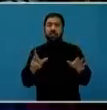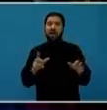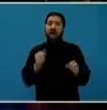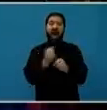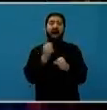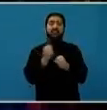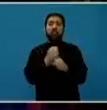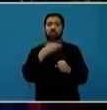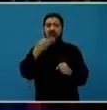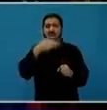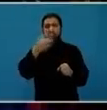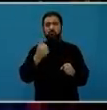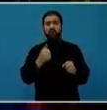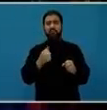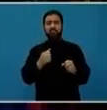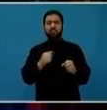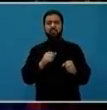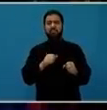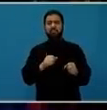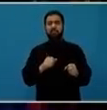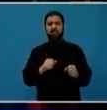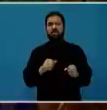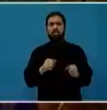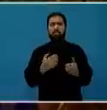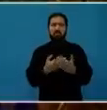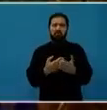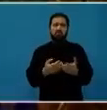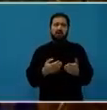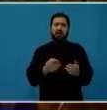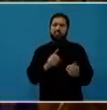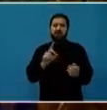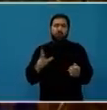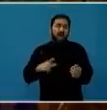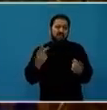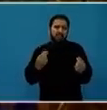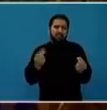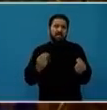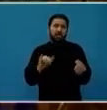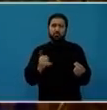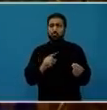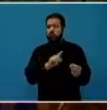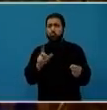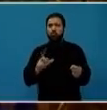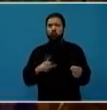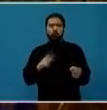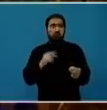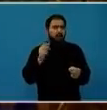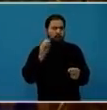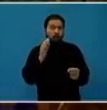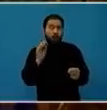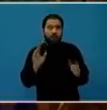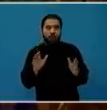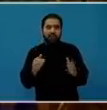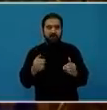facă o rememorare a păcatului și chiar o trăire a lui, și nici nu am o anumită curiozitate de a vedea ce